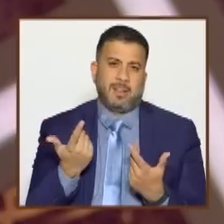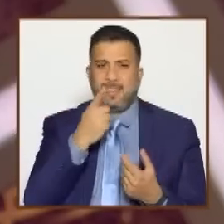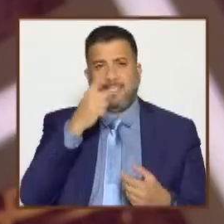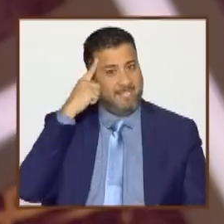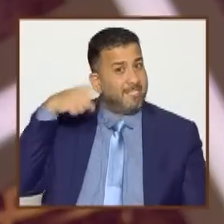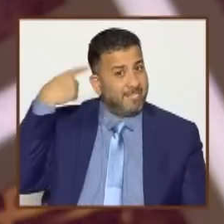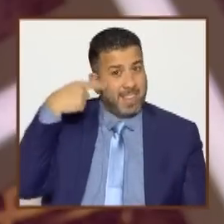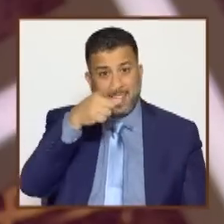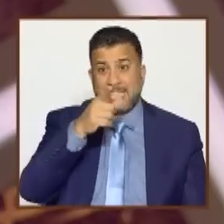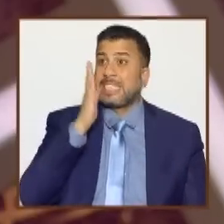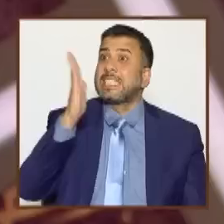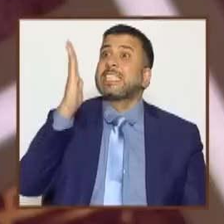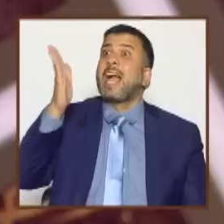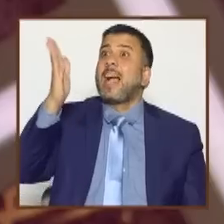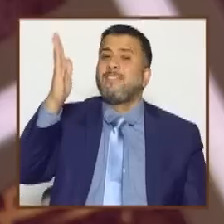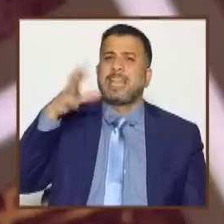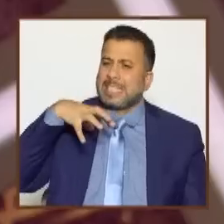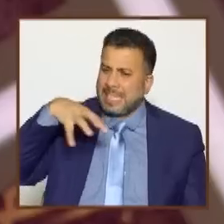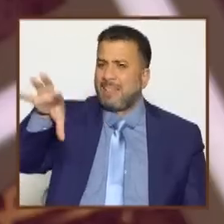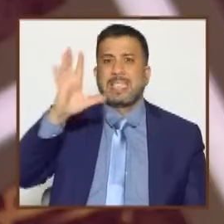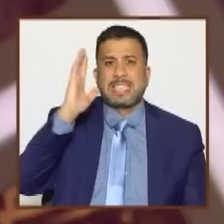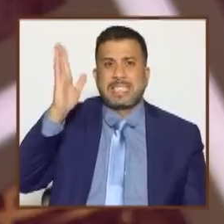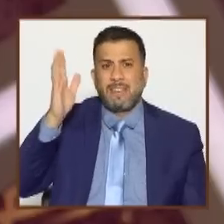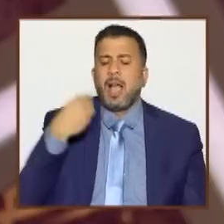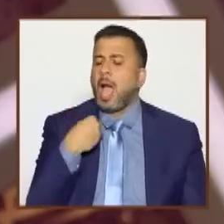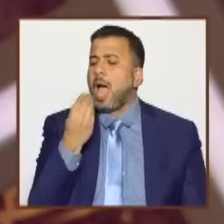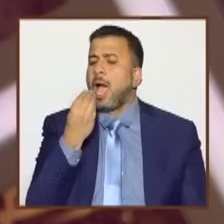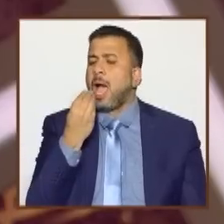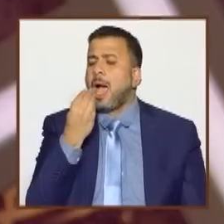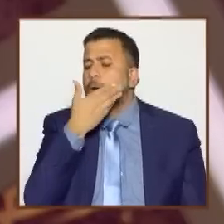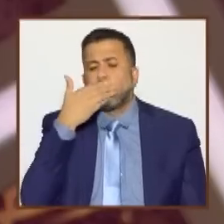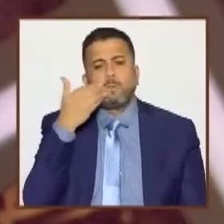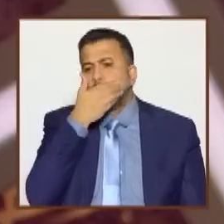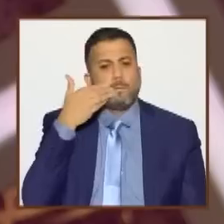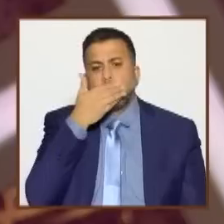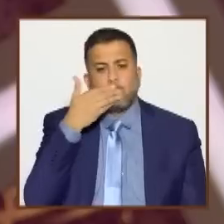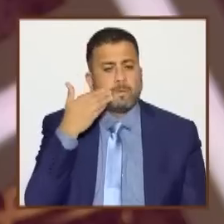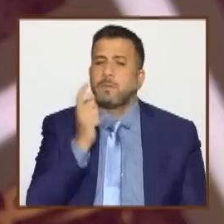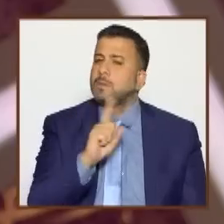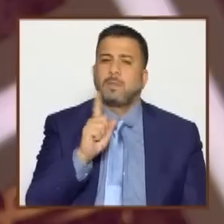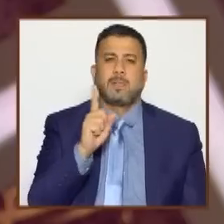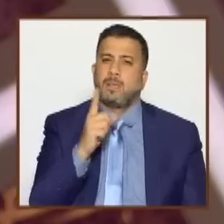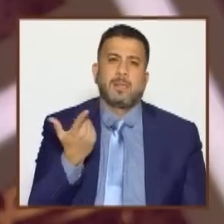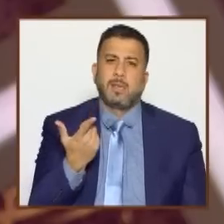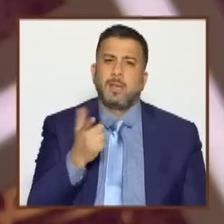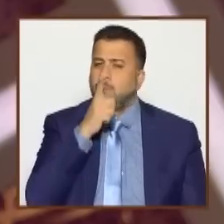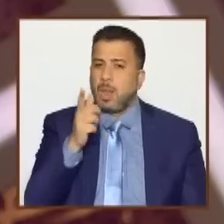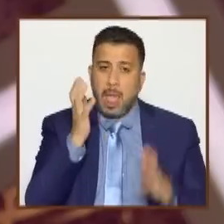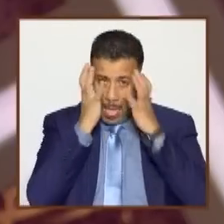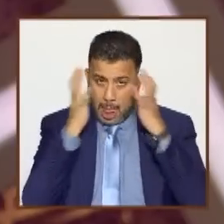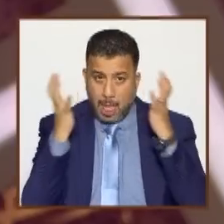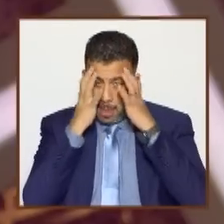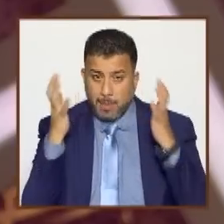عن بقية الصيام، لم يثبت في هذا شيء، ولذلك العلماء تكلموا في هذه المسألة ولهم أقوال ثلاثة من